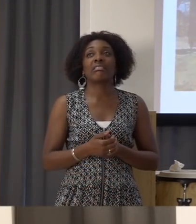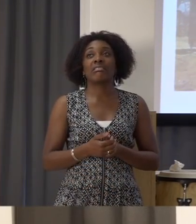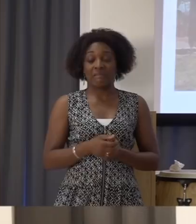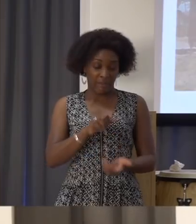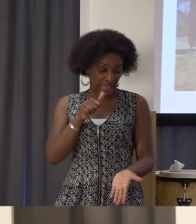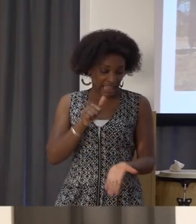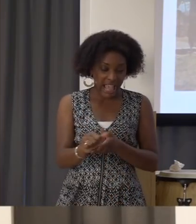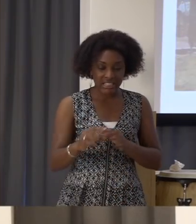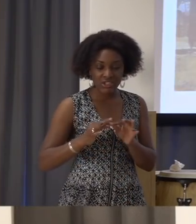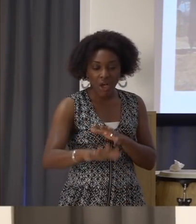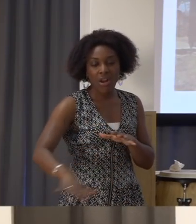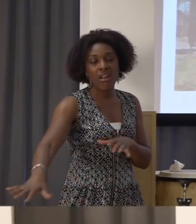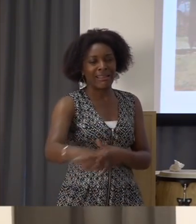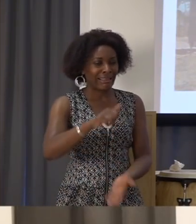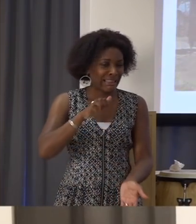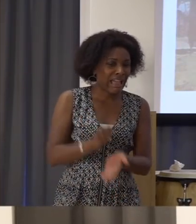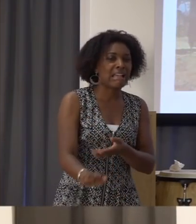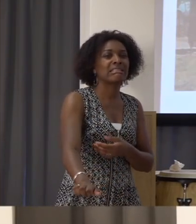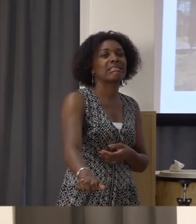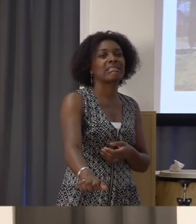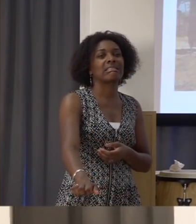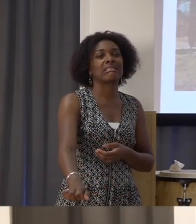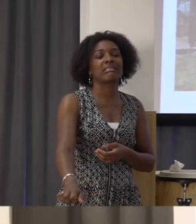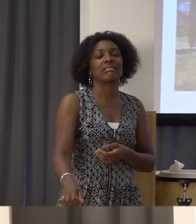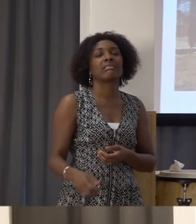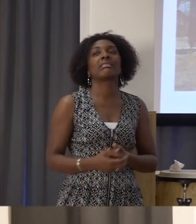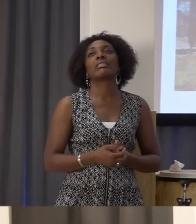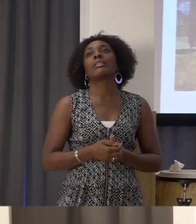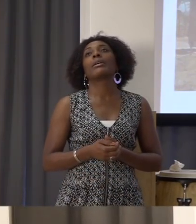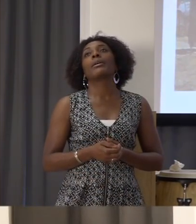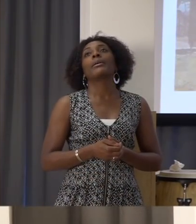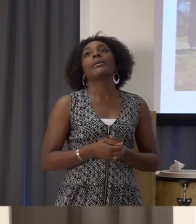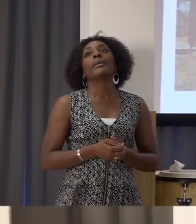Foulée au sol. Lieu de battage.